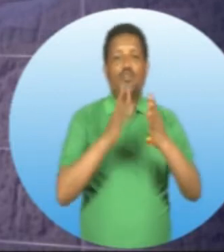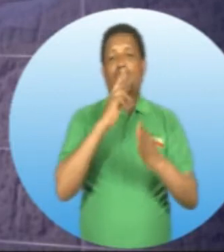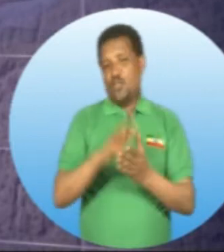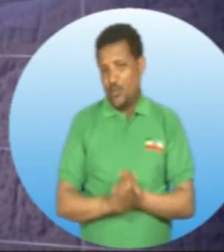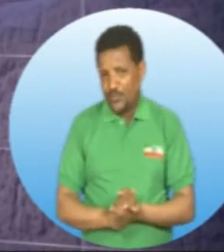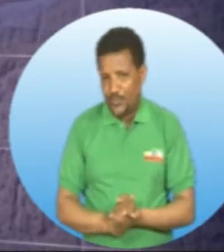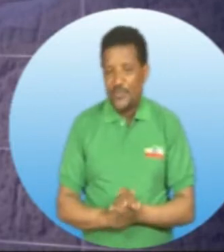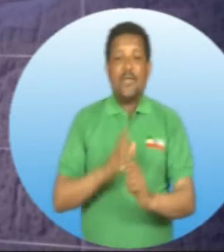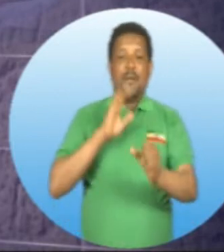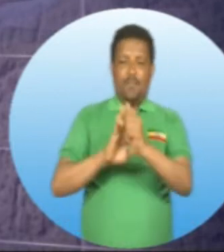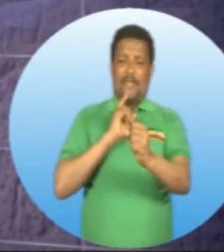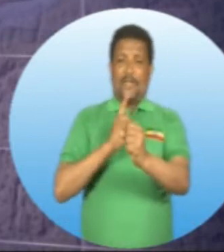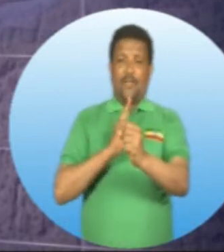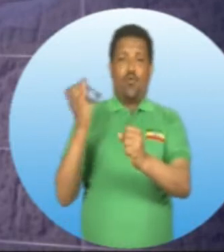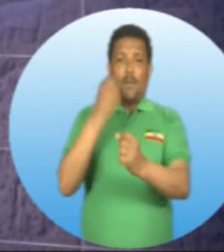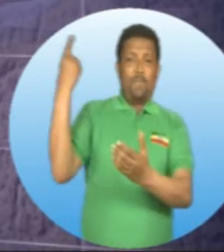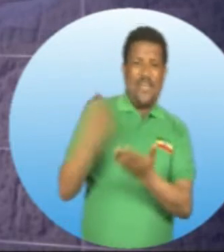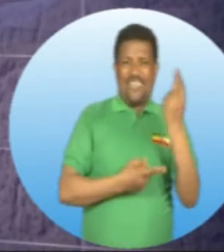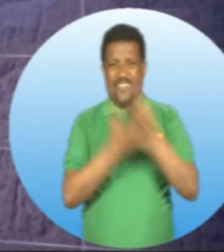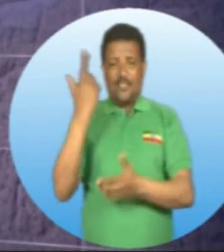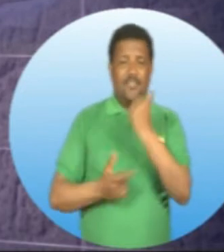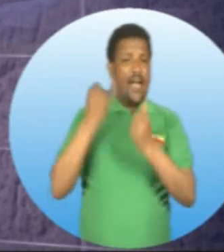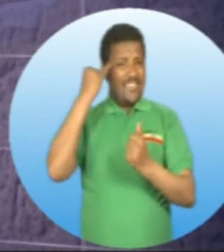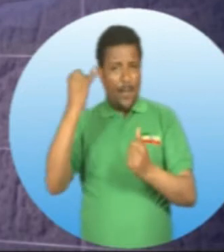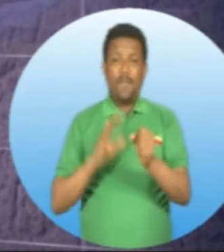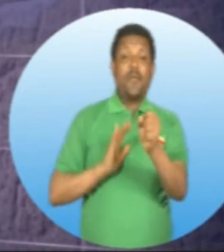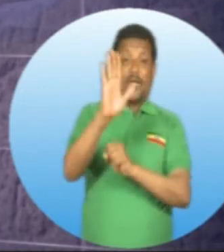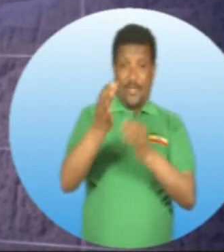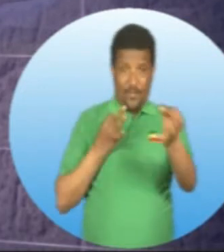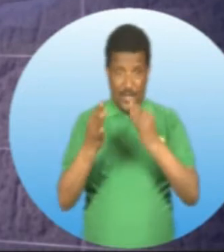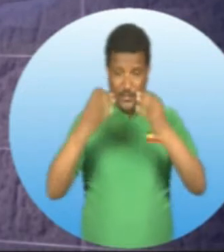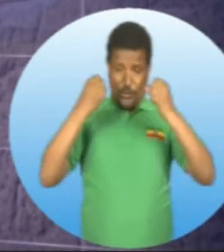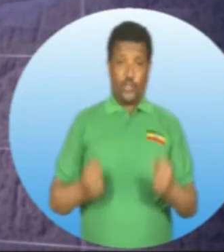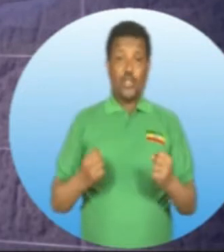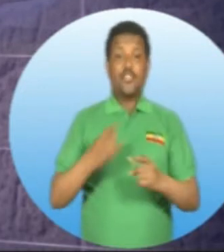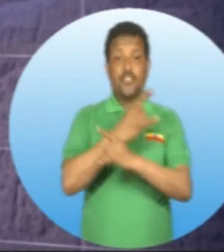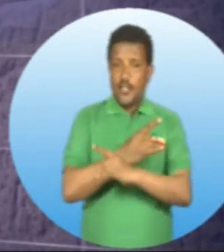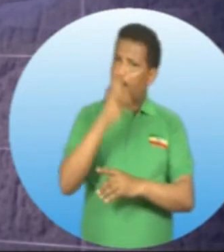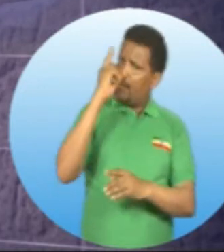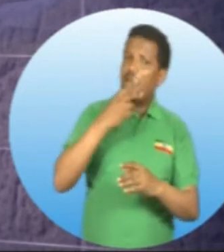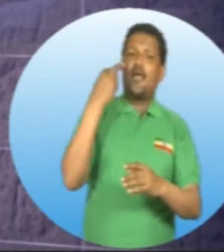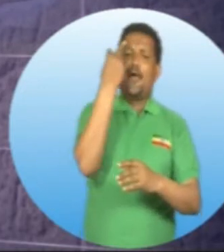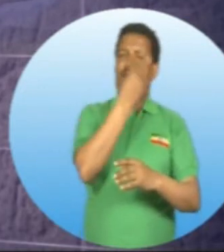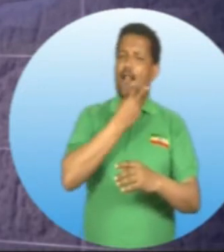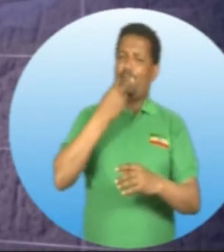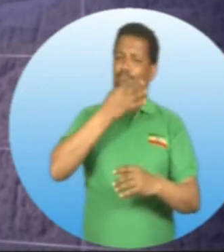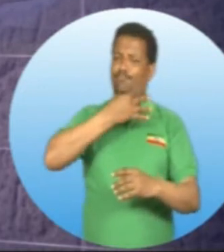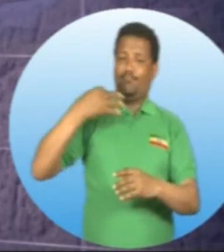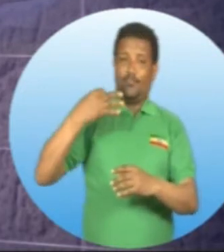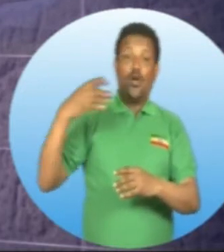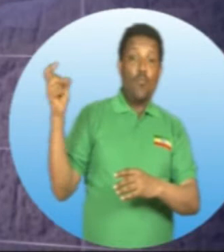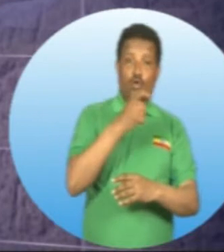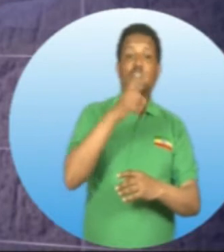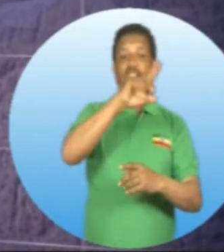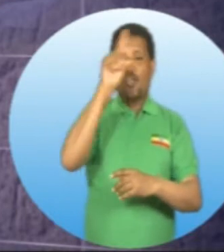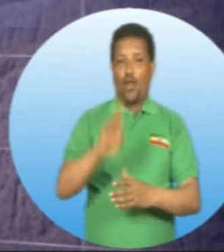ናቸው። በንግግርም ሆነ በክርክር ሐሳብን በብቃት ለመግለጽ ይቻል ዘንድ የአንደበተ ርቱዕነት